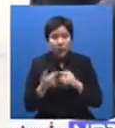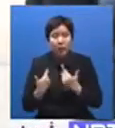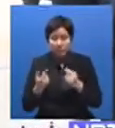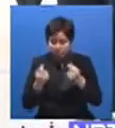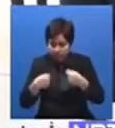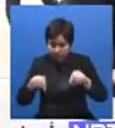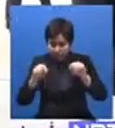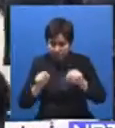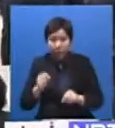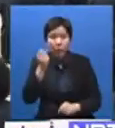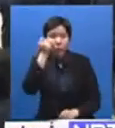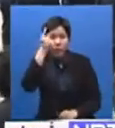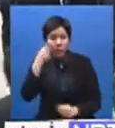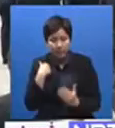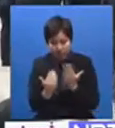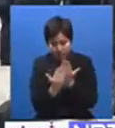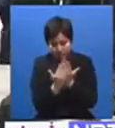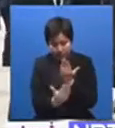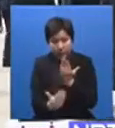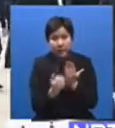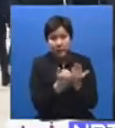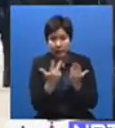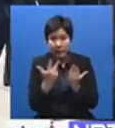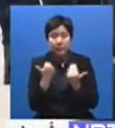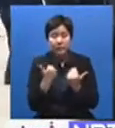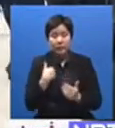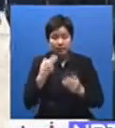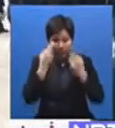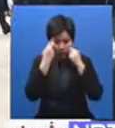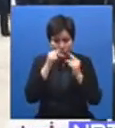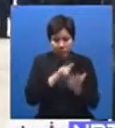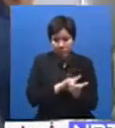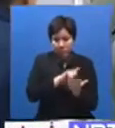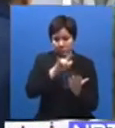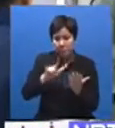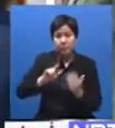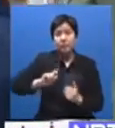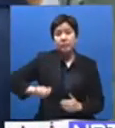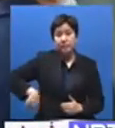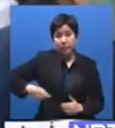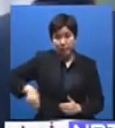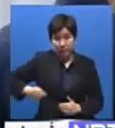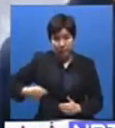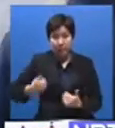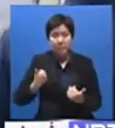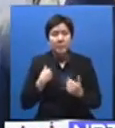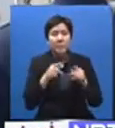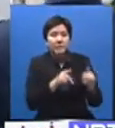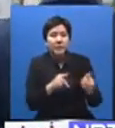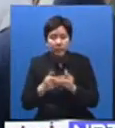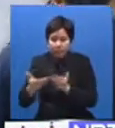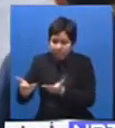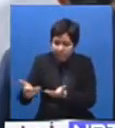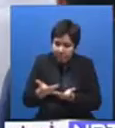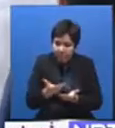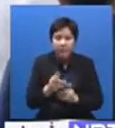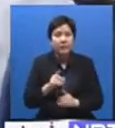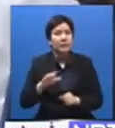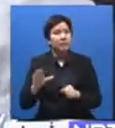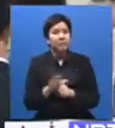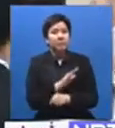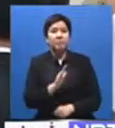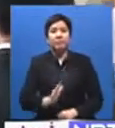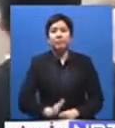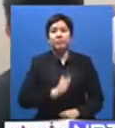นามบันทึกความเข้าใจ3ฉบับโดยทันทีที่นายกรัฐมนตรีเดินทางถึงกัมพูชามีพิธีต้อนรับอย่างเป็นทางการ